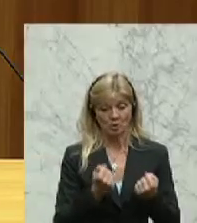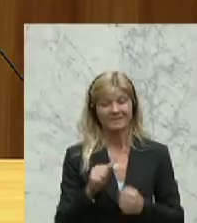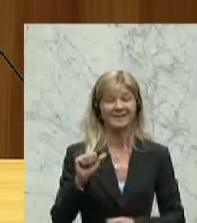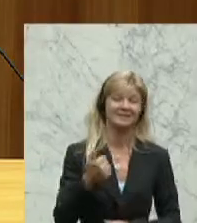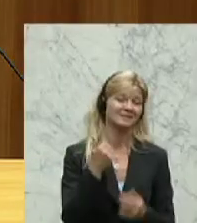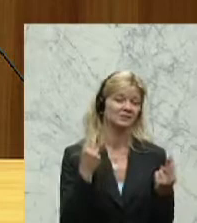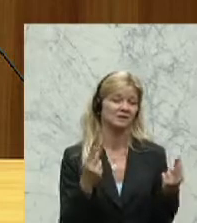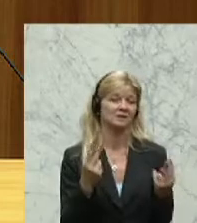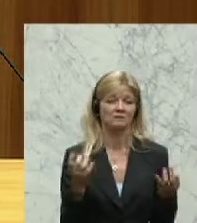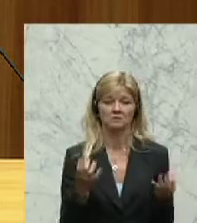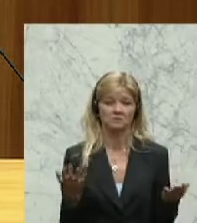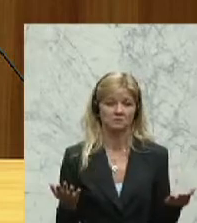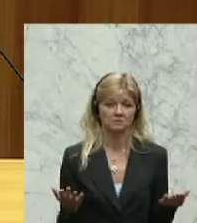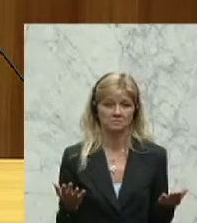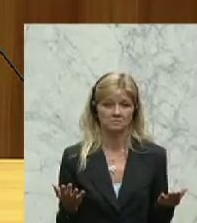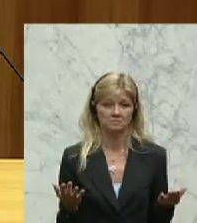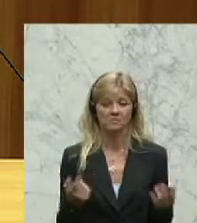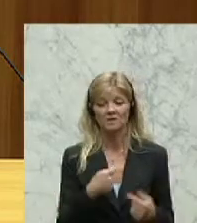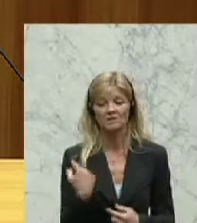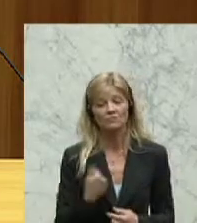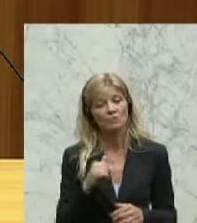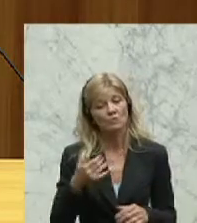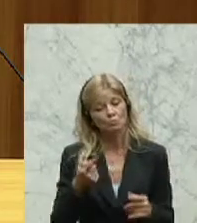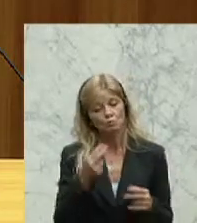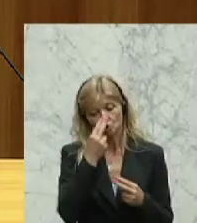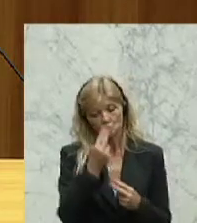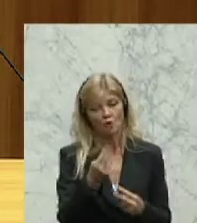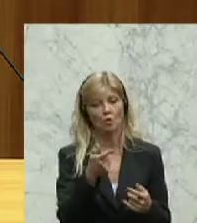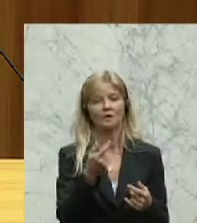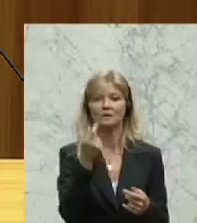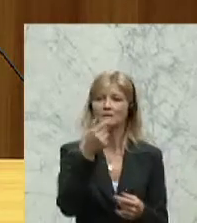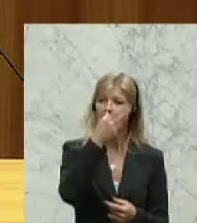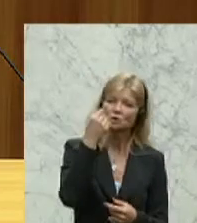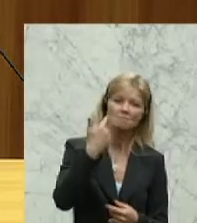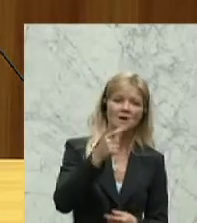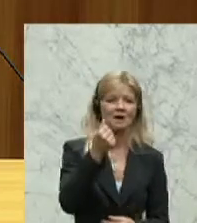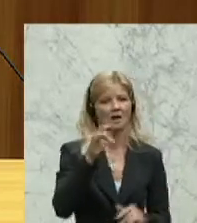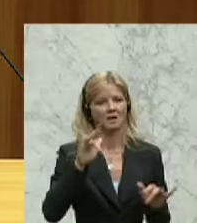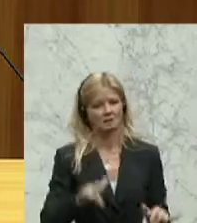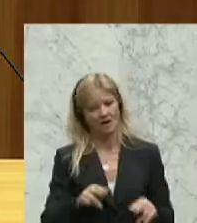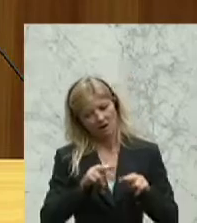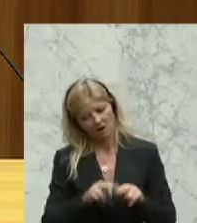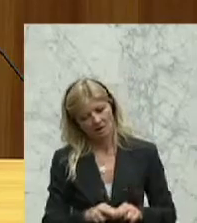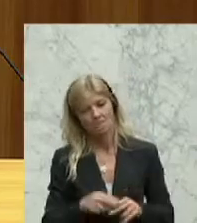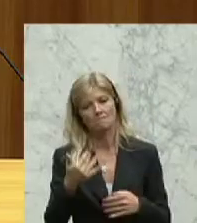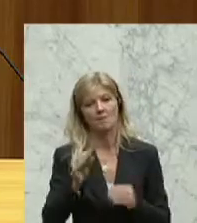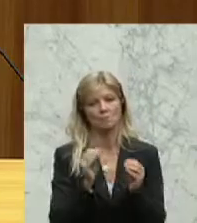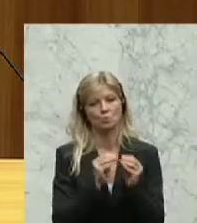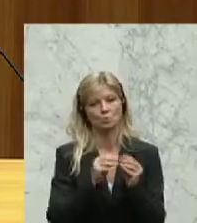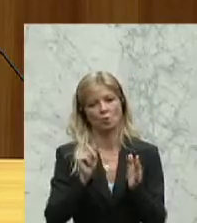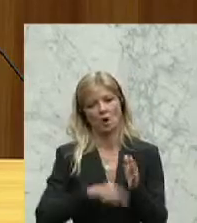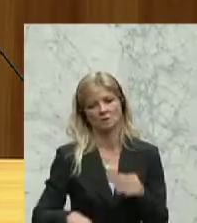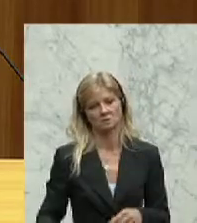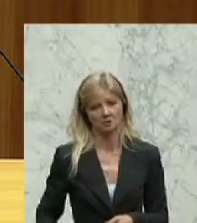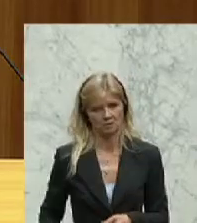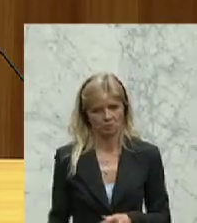dass den menschen mehr geld in den taschen bleibt dass sie mehr brutto für netto haben zum ersten mal den die